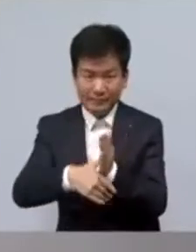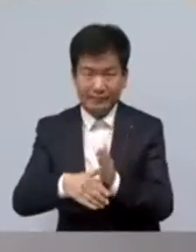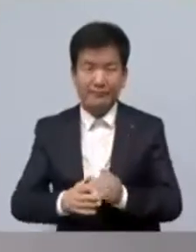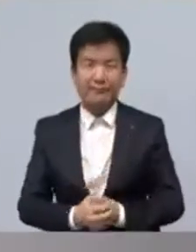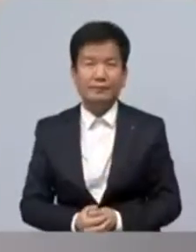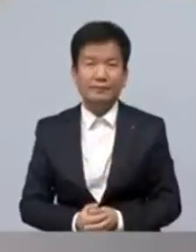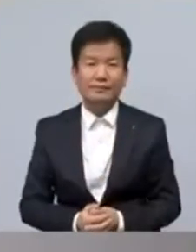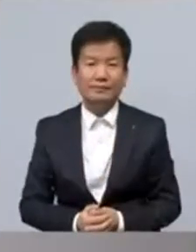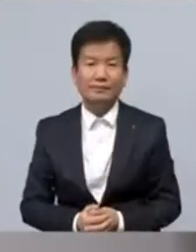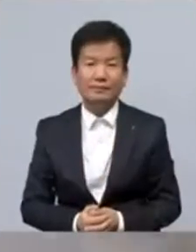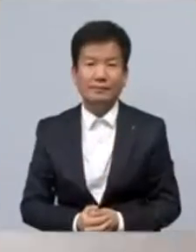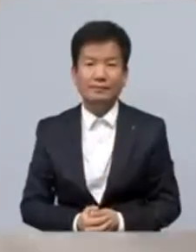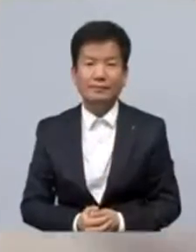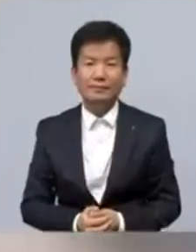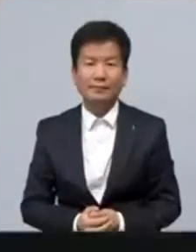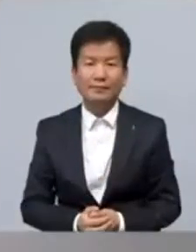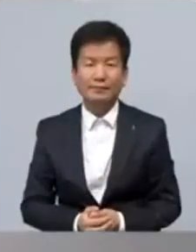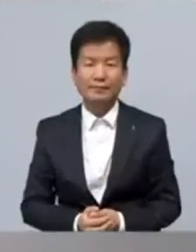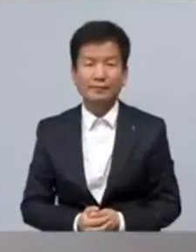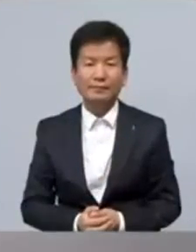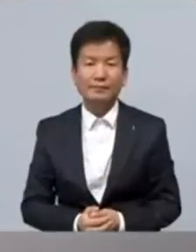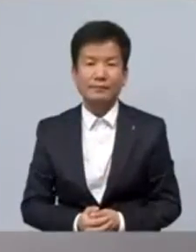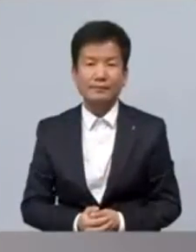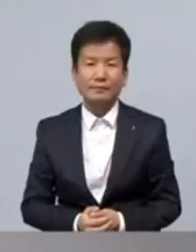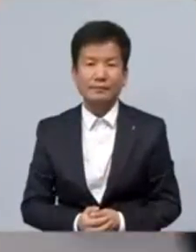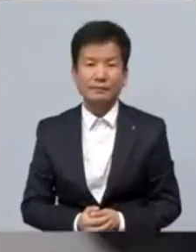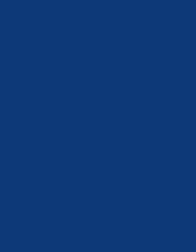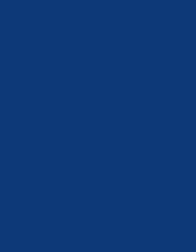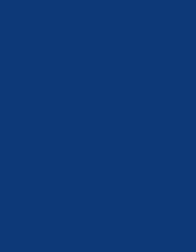kbs 뉴스 방 명입니다